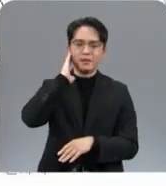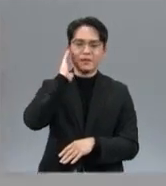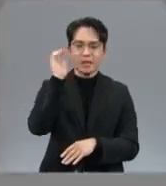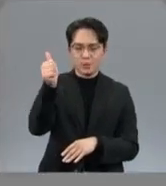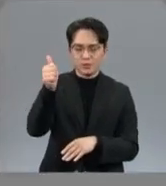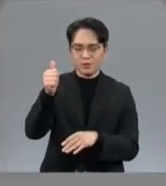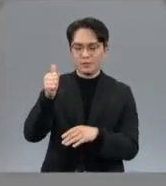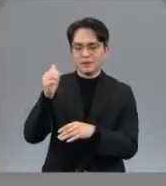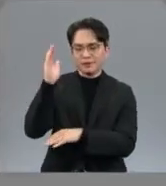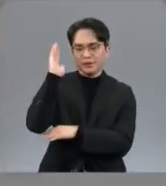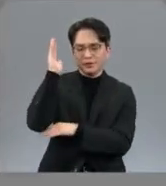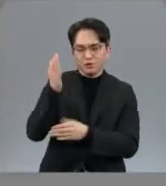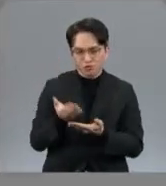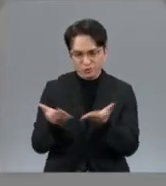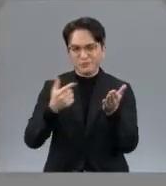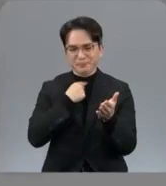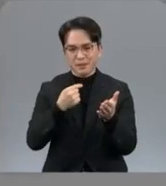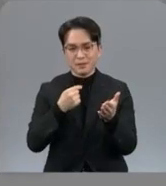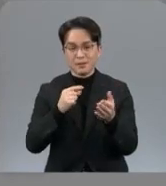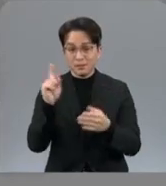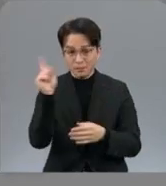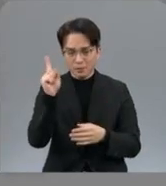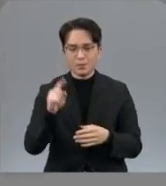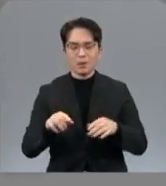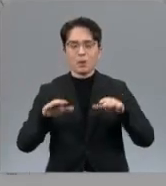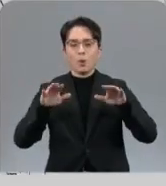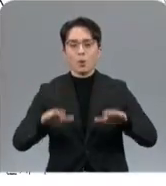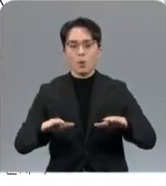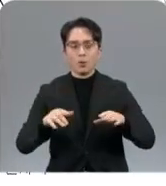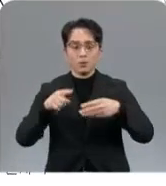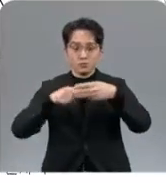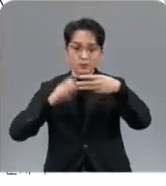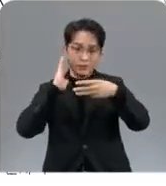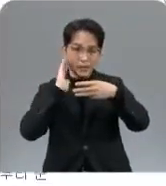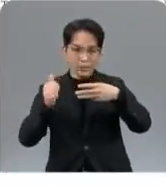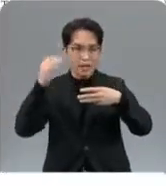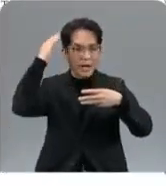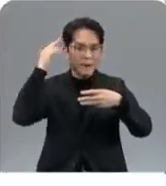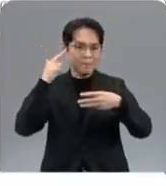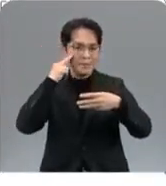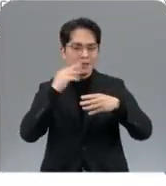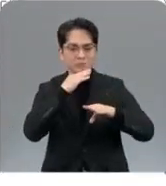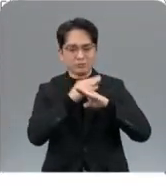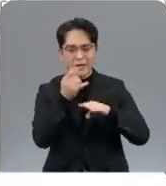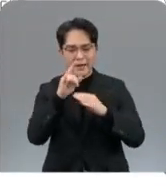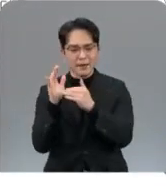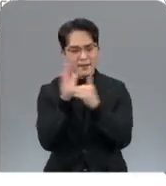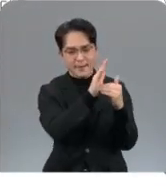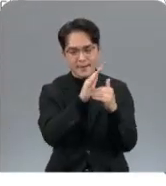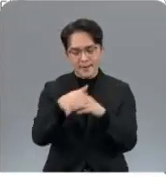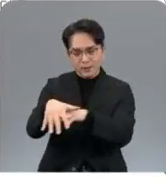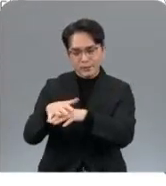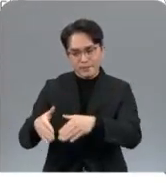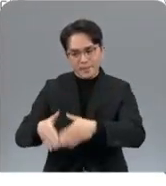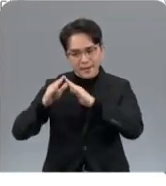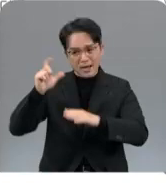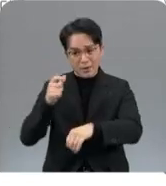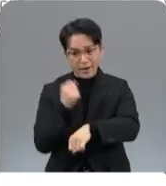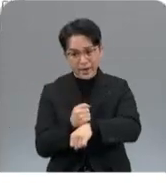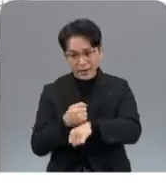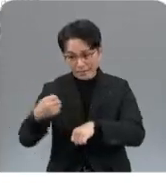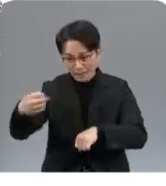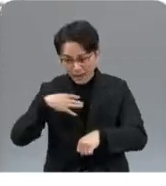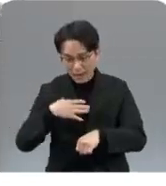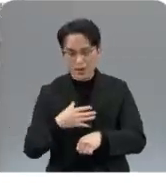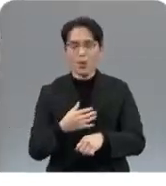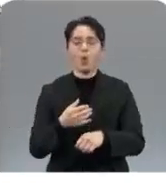政策反而赋予了确保核战斗力的正当性。韩国军方对此指出，这是牵强的主张。据报道，北